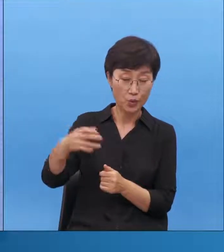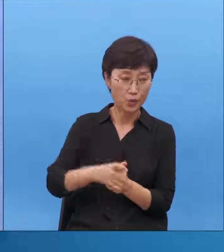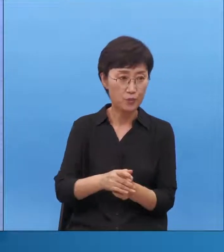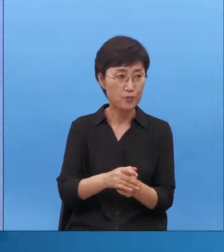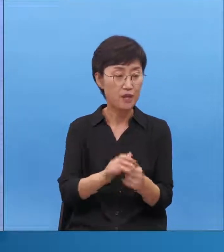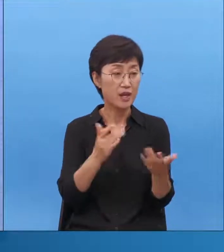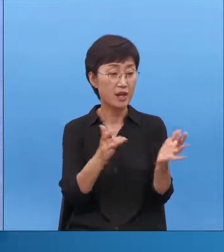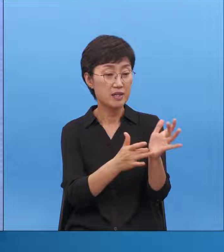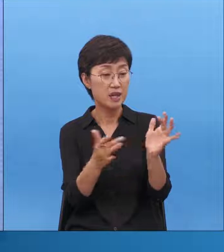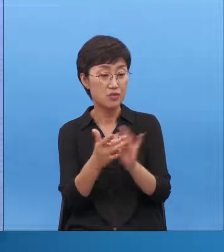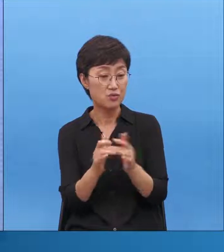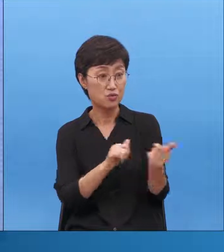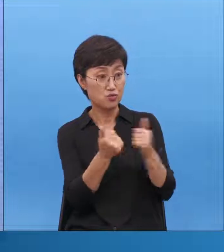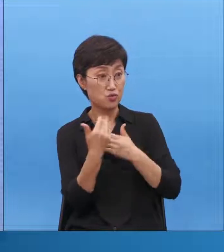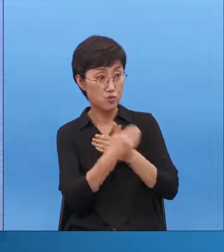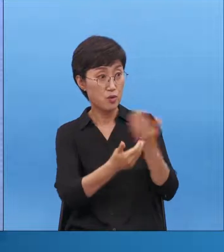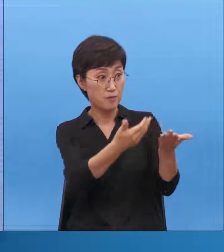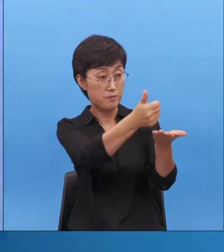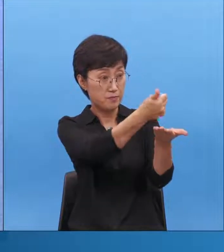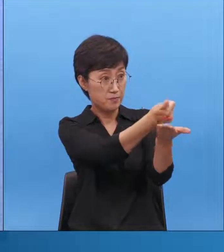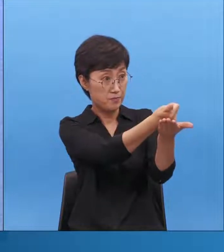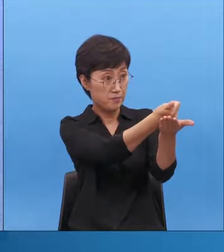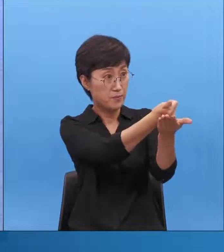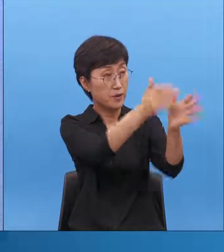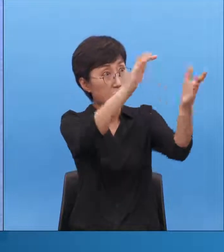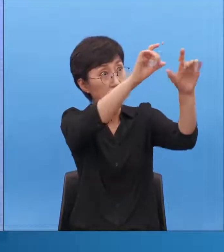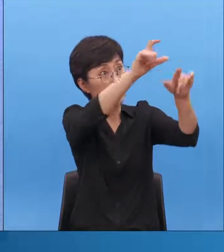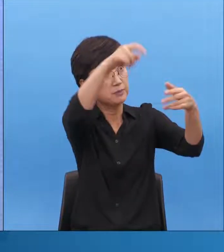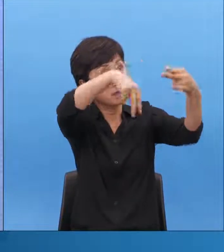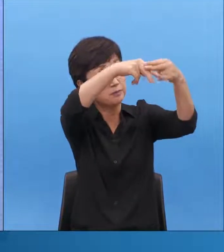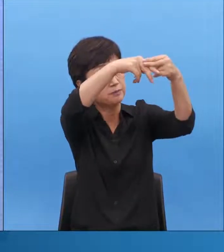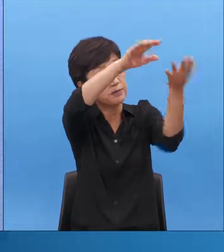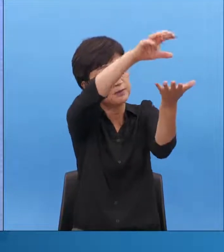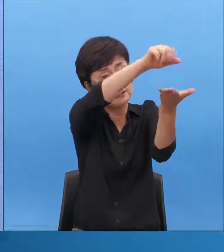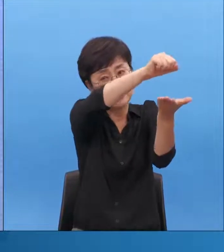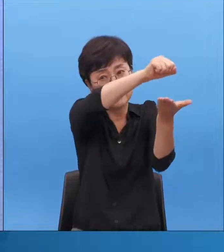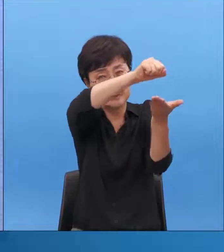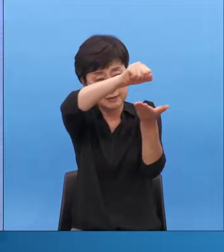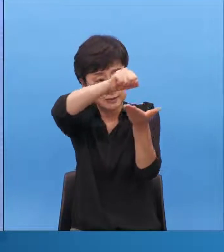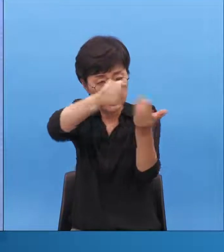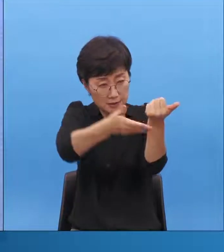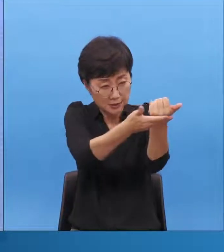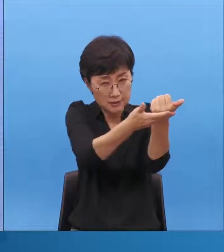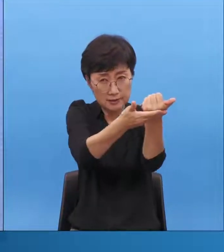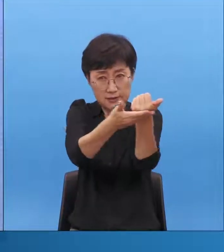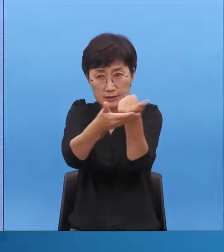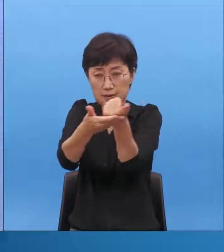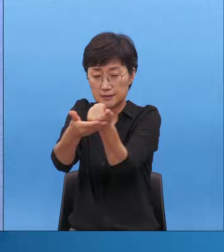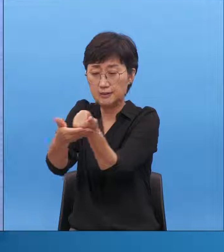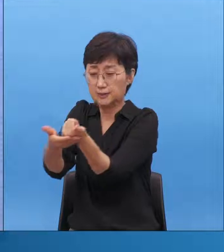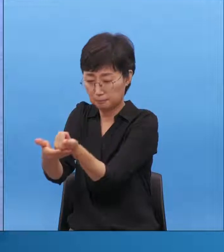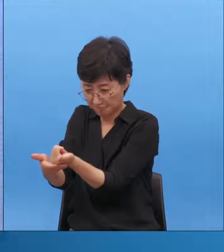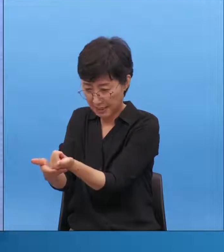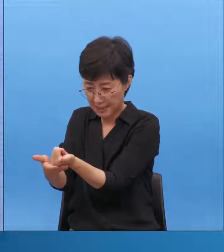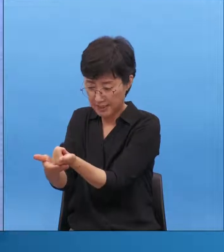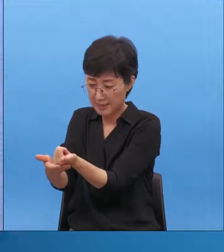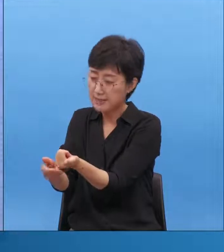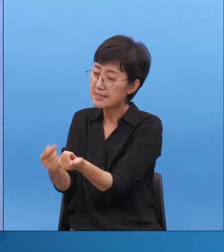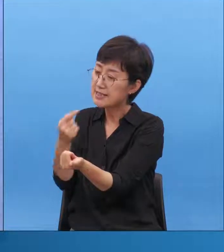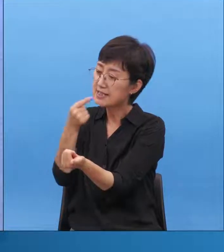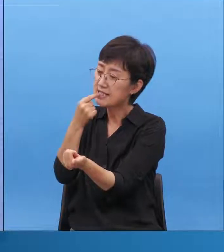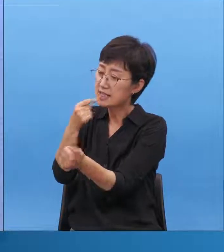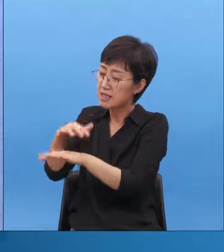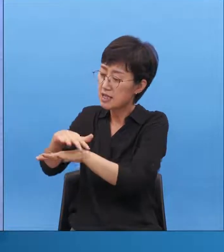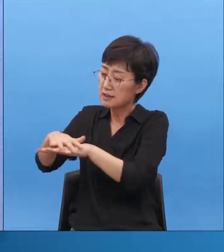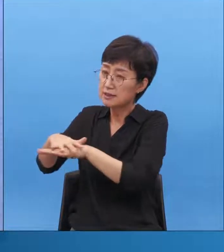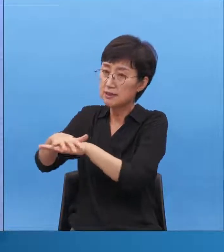세마포로 감은 거예요. He received the corpse of 46절에 기록되어 Jesus, 있어요. and it says in verse 46 that he wrapped the body in linen. 여러분 세마포는